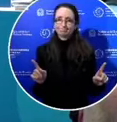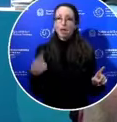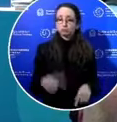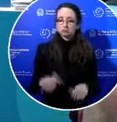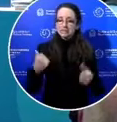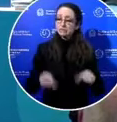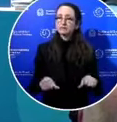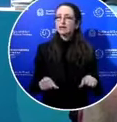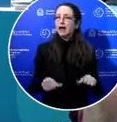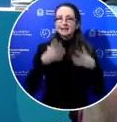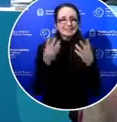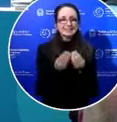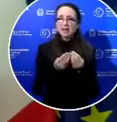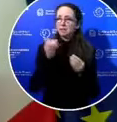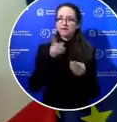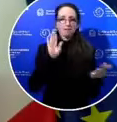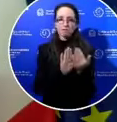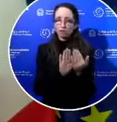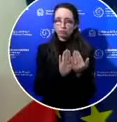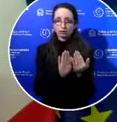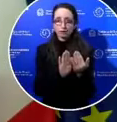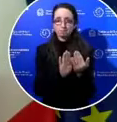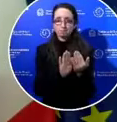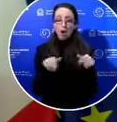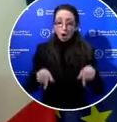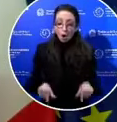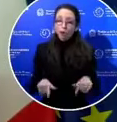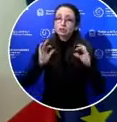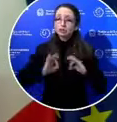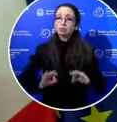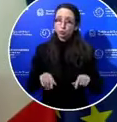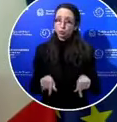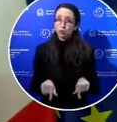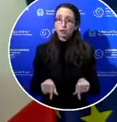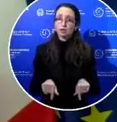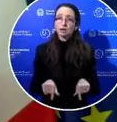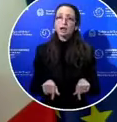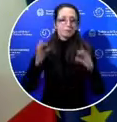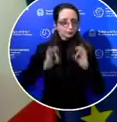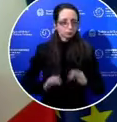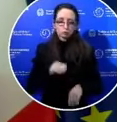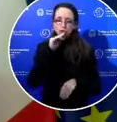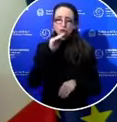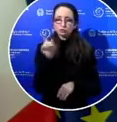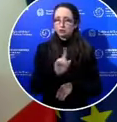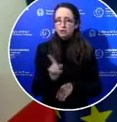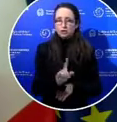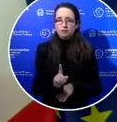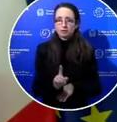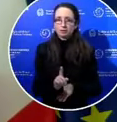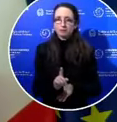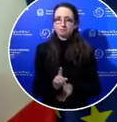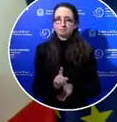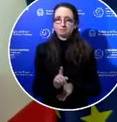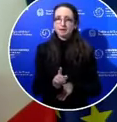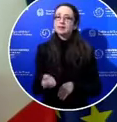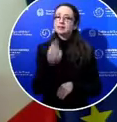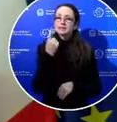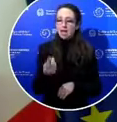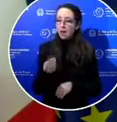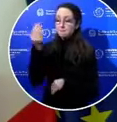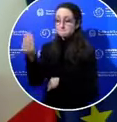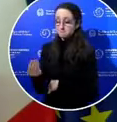parliamo come istituzioni, ma non bastano le istituzioni. Quando si affronta il modello